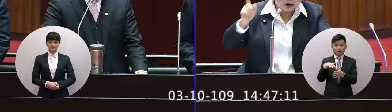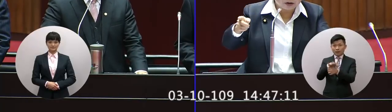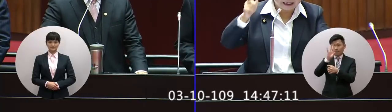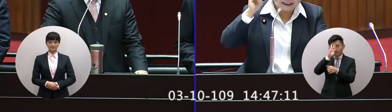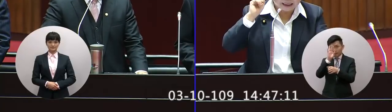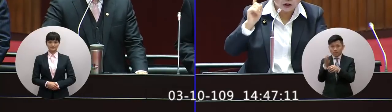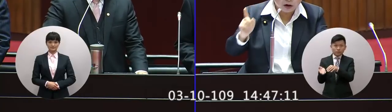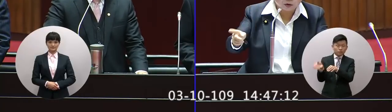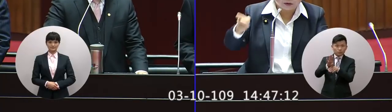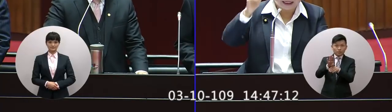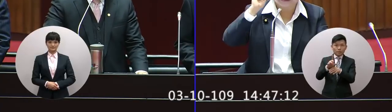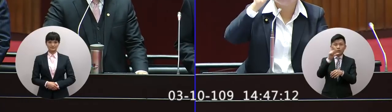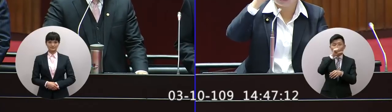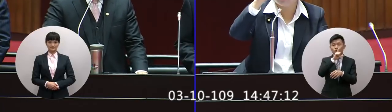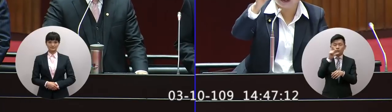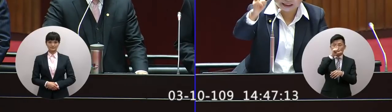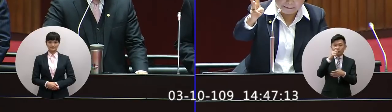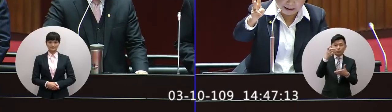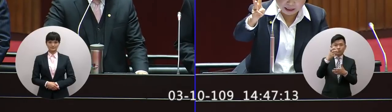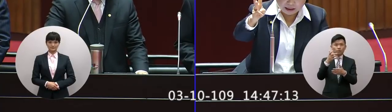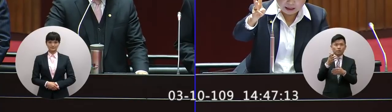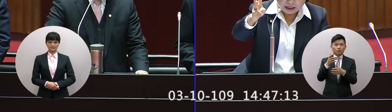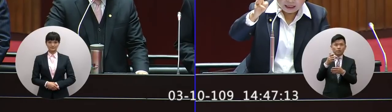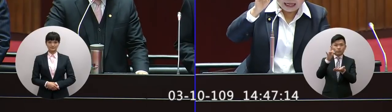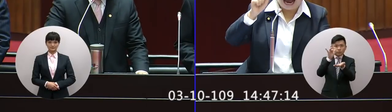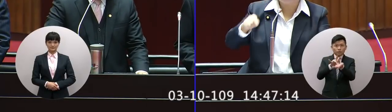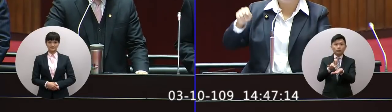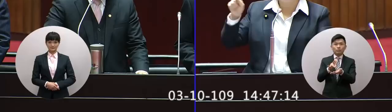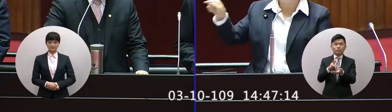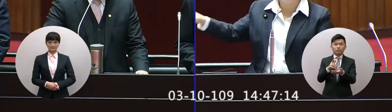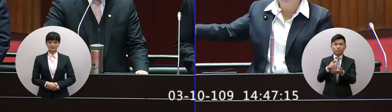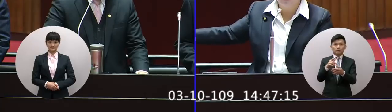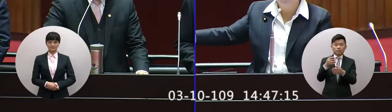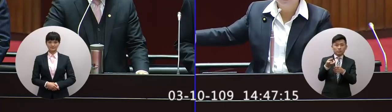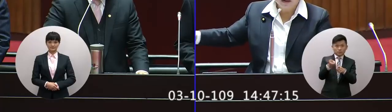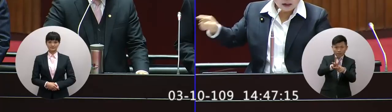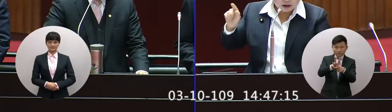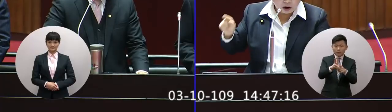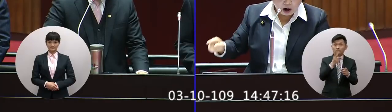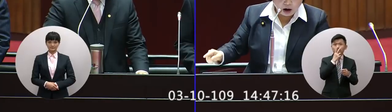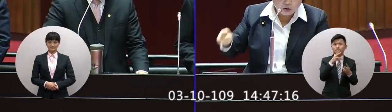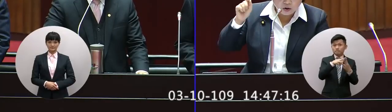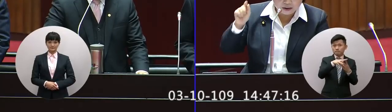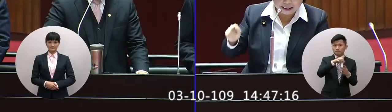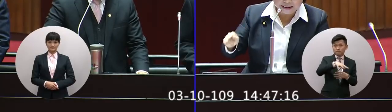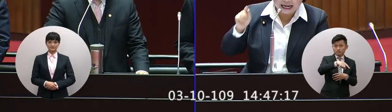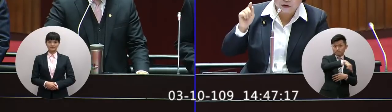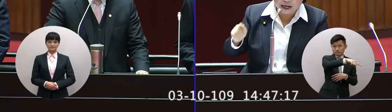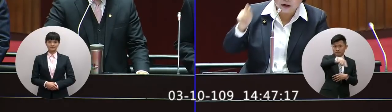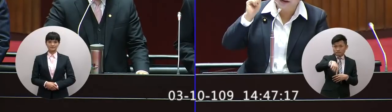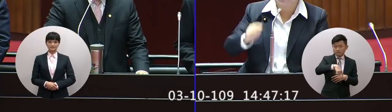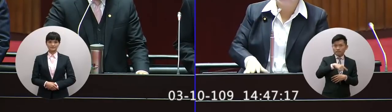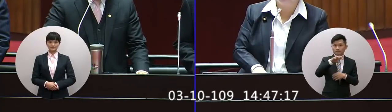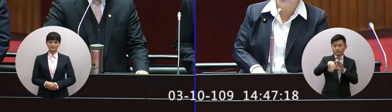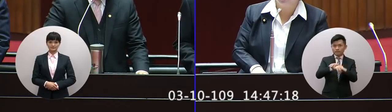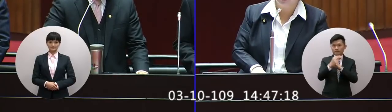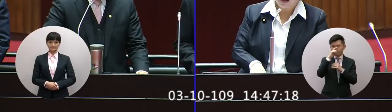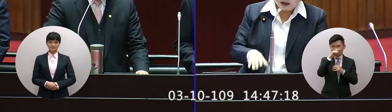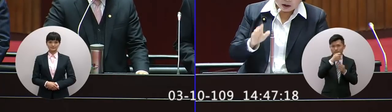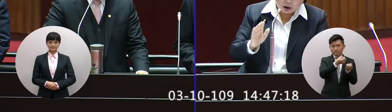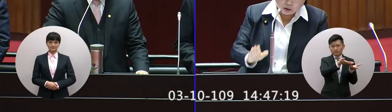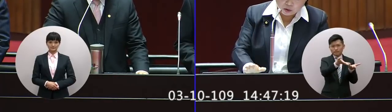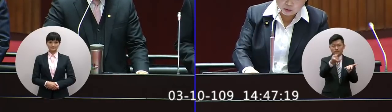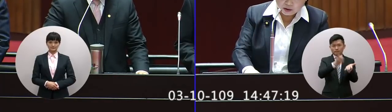比酒精的中毒的是高于3倍。亚洲是受空污影响最严重的地